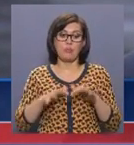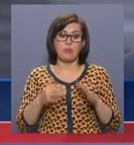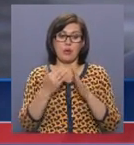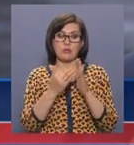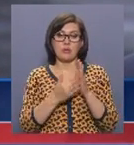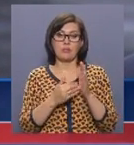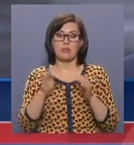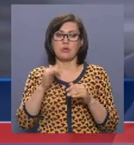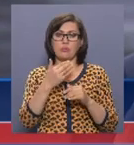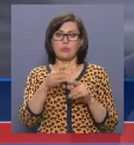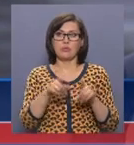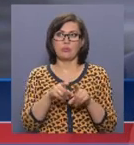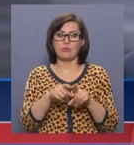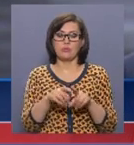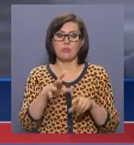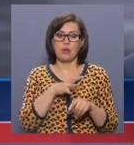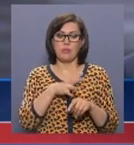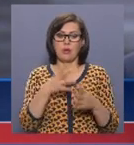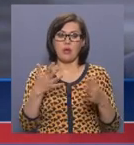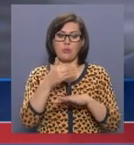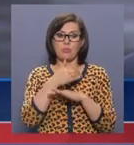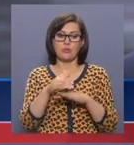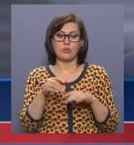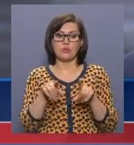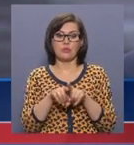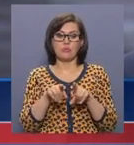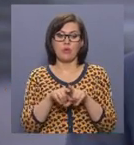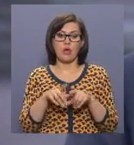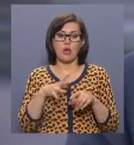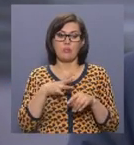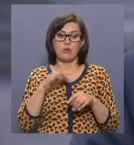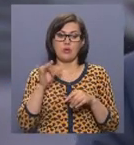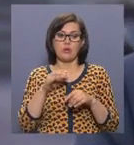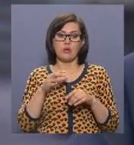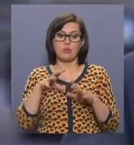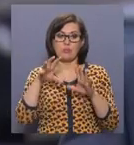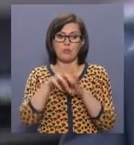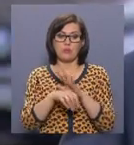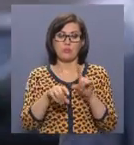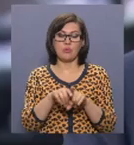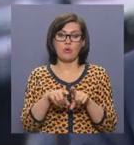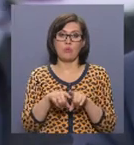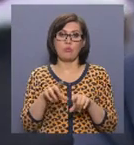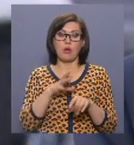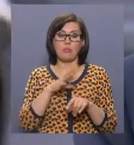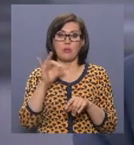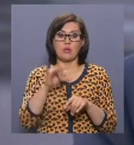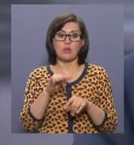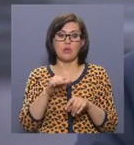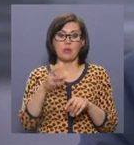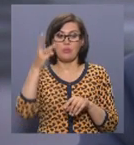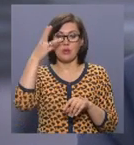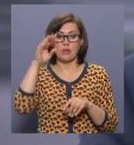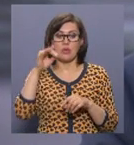бағдарлама. Соған жәндегі нені қай көшеде жолақ кіргізетін болса, сол көшені кіргізіп, соны жәндегі